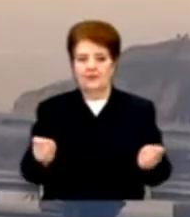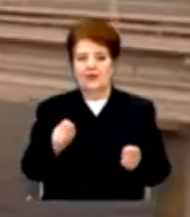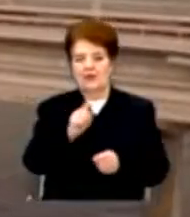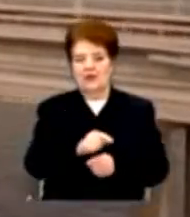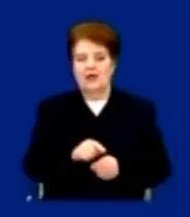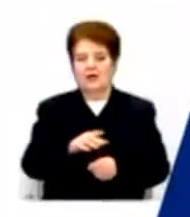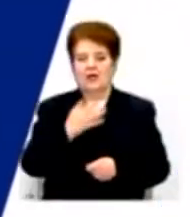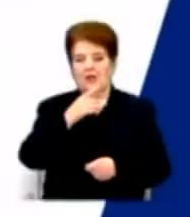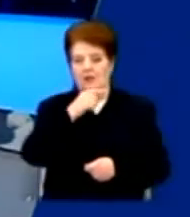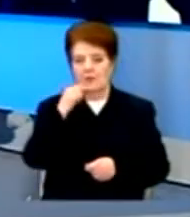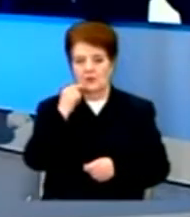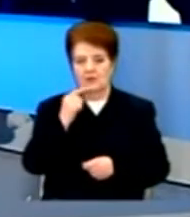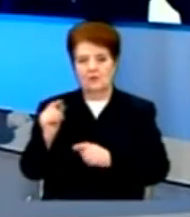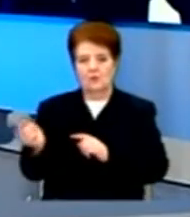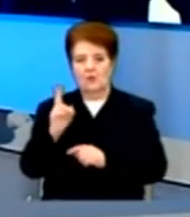Rusia.